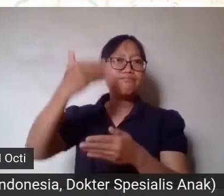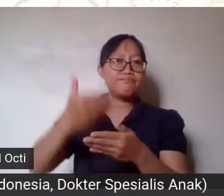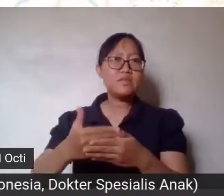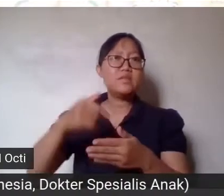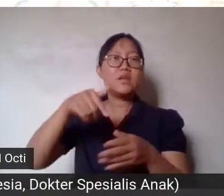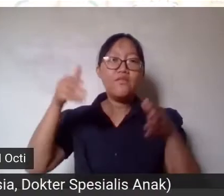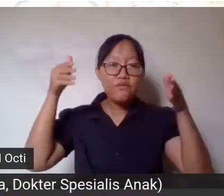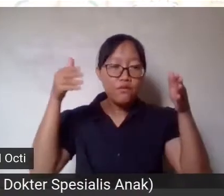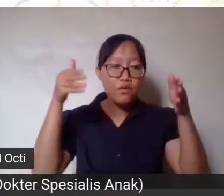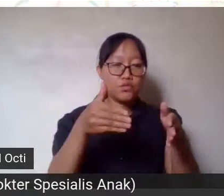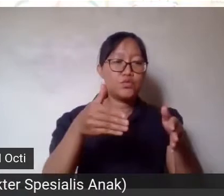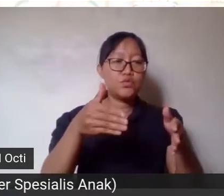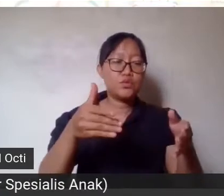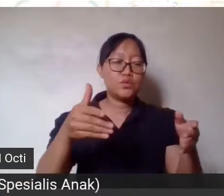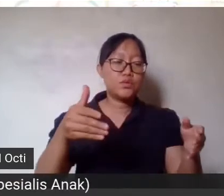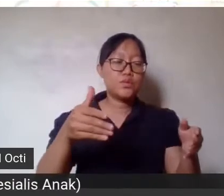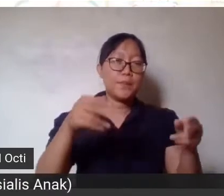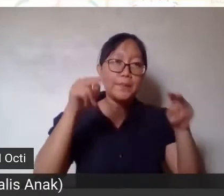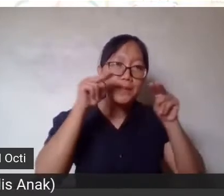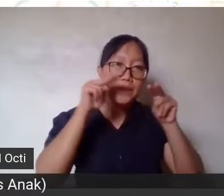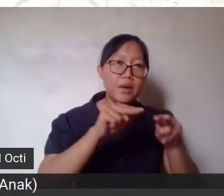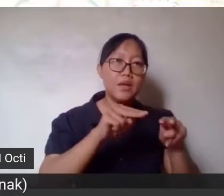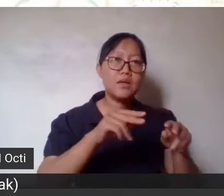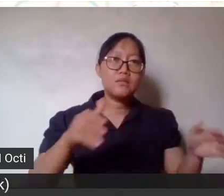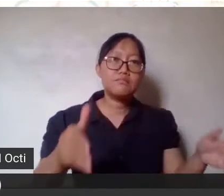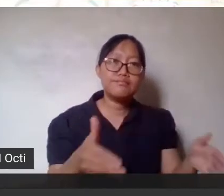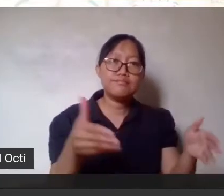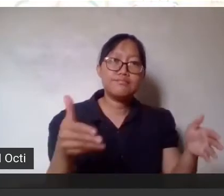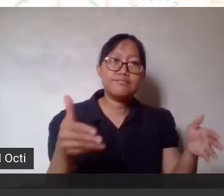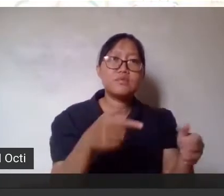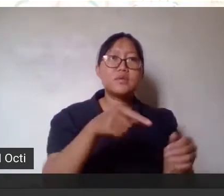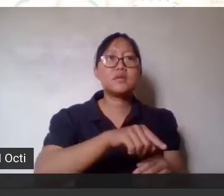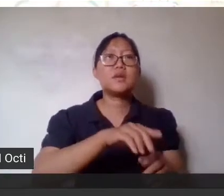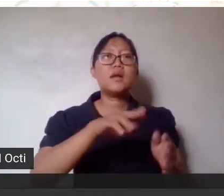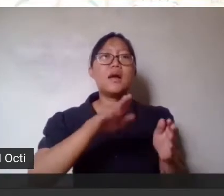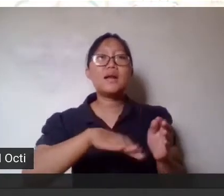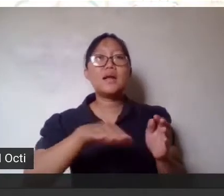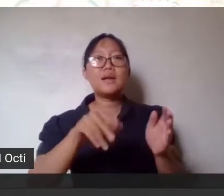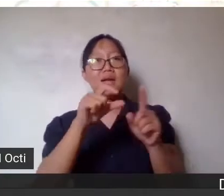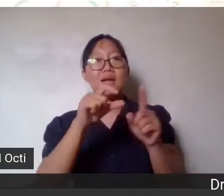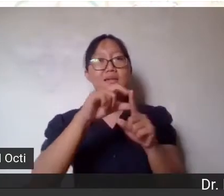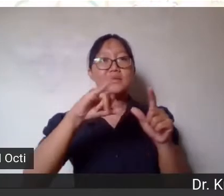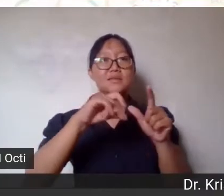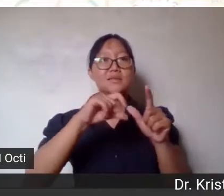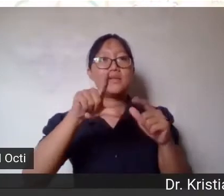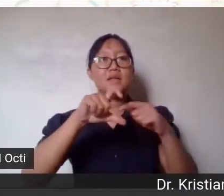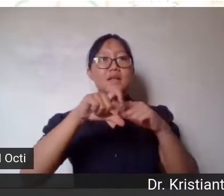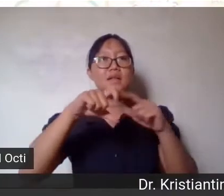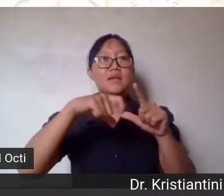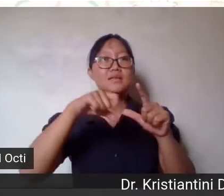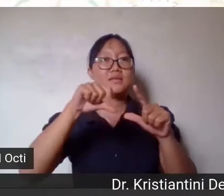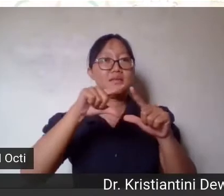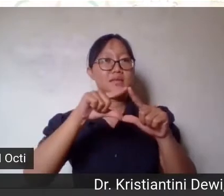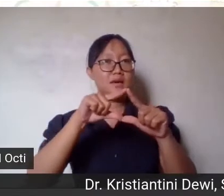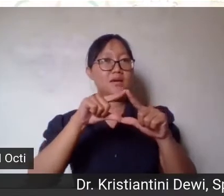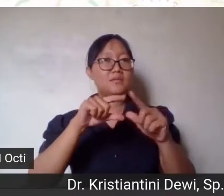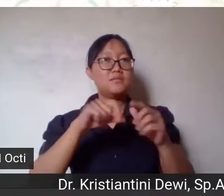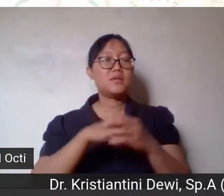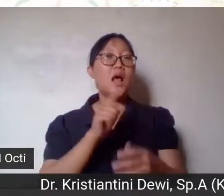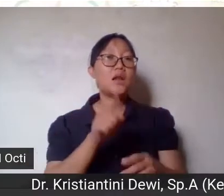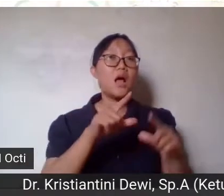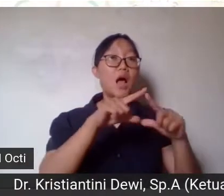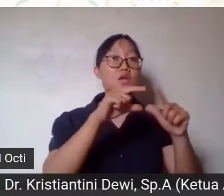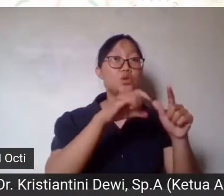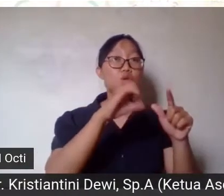lebih seksama terkait dengan disleksia ini dan alhamdulillah, juga Asosiasi Disleksia Indonesia itu 11 tahun yang